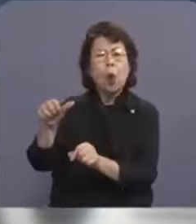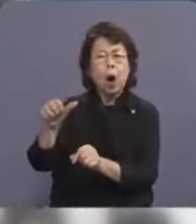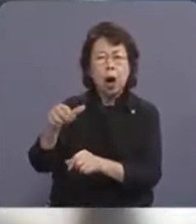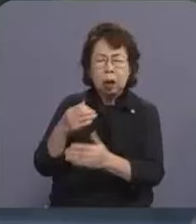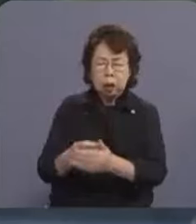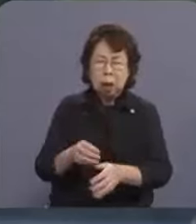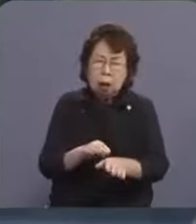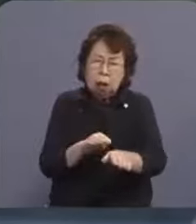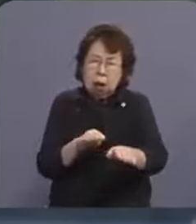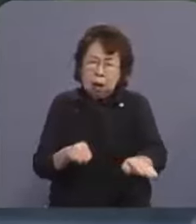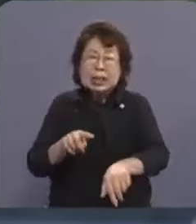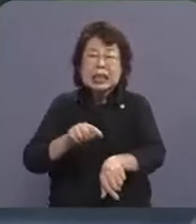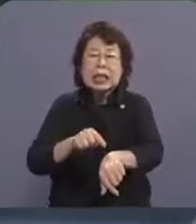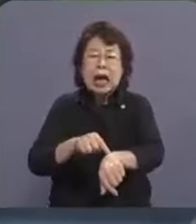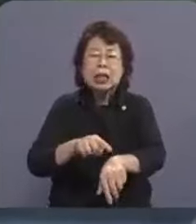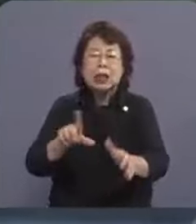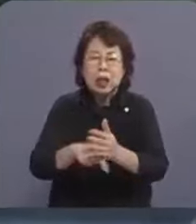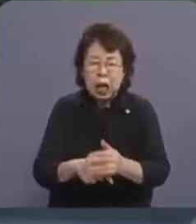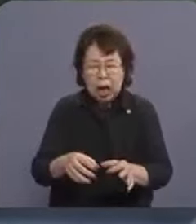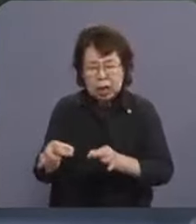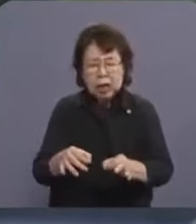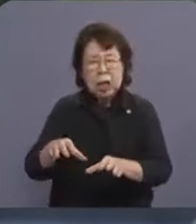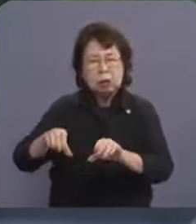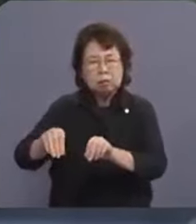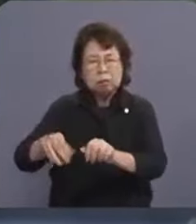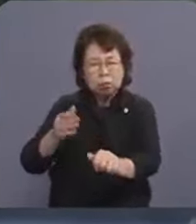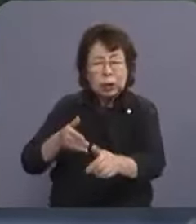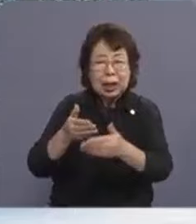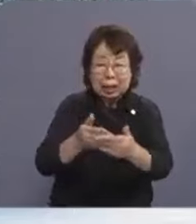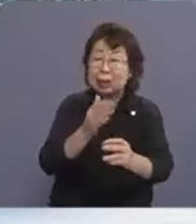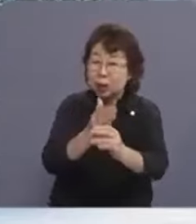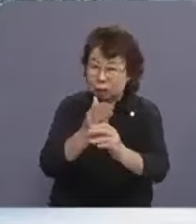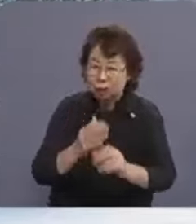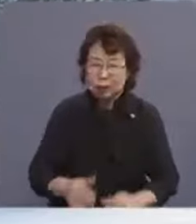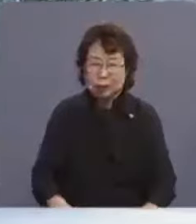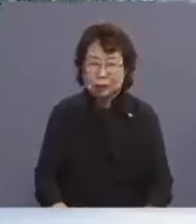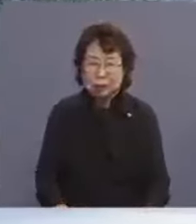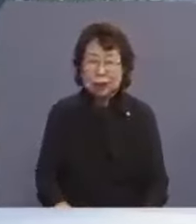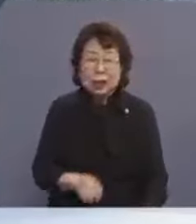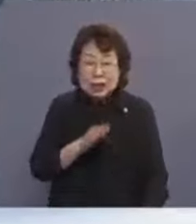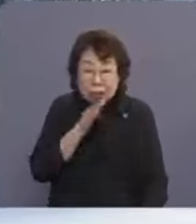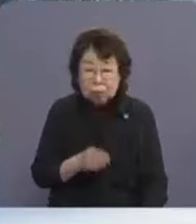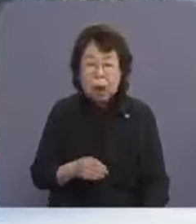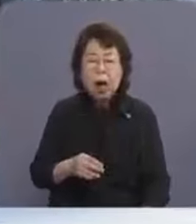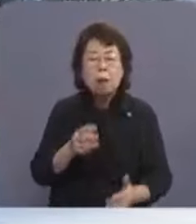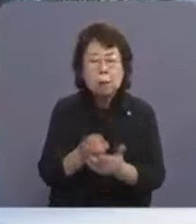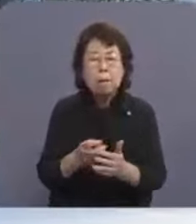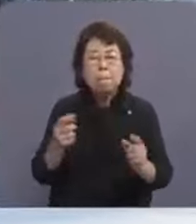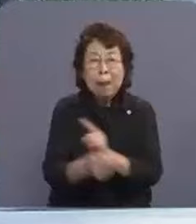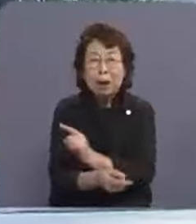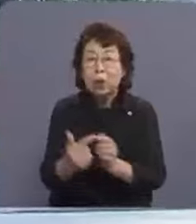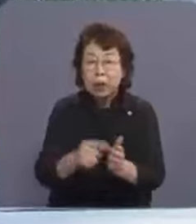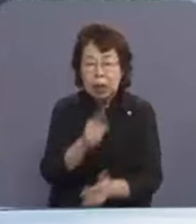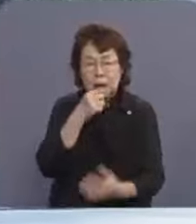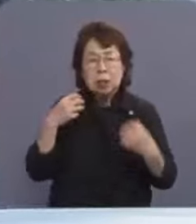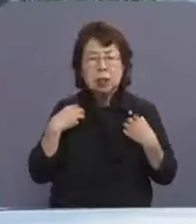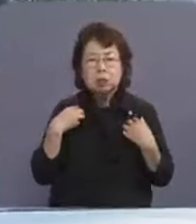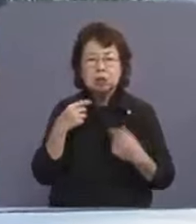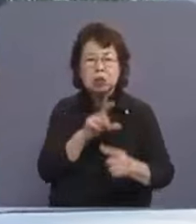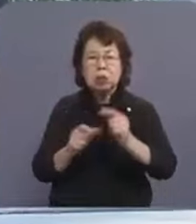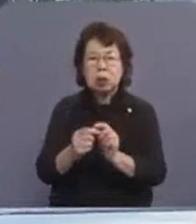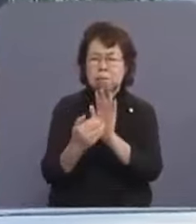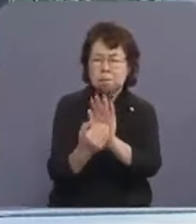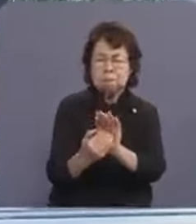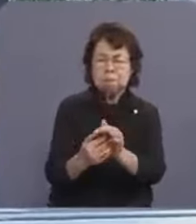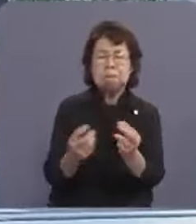교통량이 많은 시간대에 매장 운영을 제한하는 방안을 건의하기도 했는데요 실질적인 제도 개선을 위해서는네 부에 추가적인 대응이